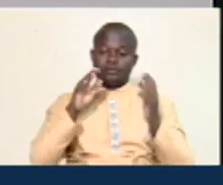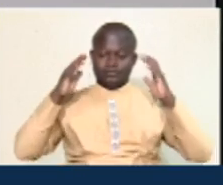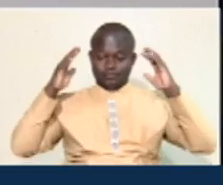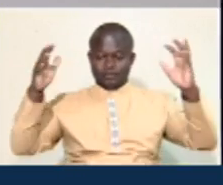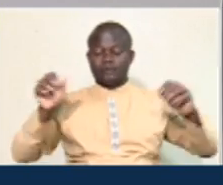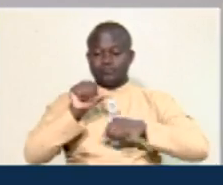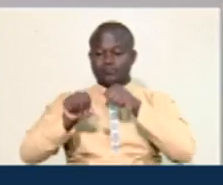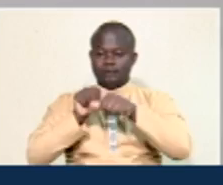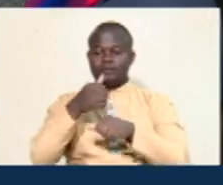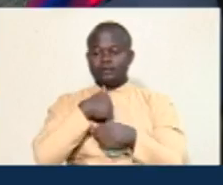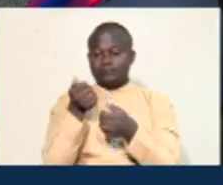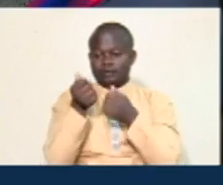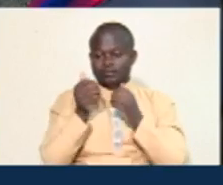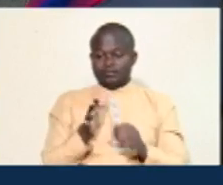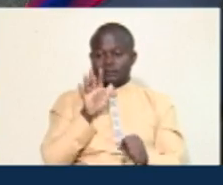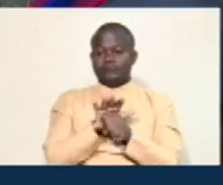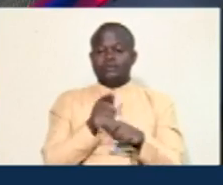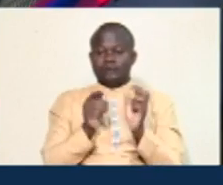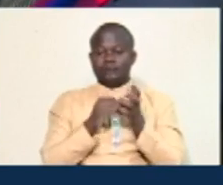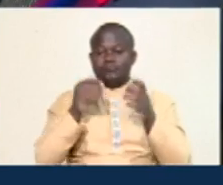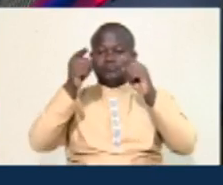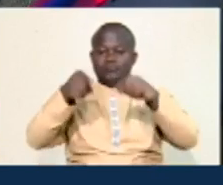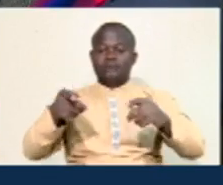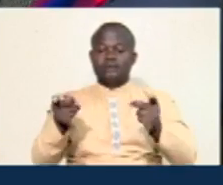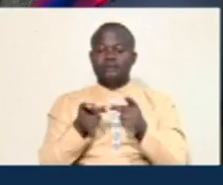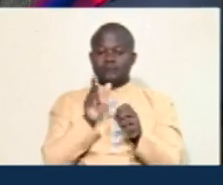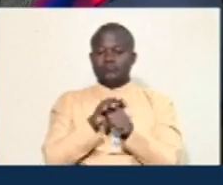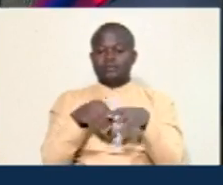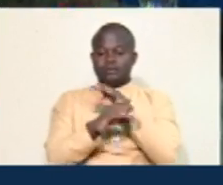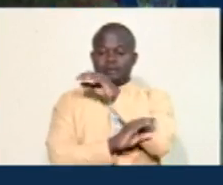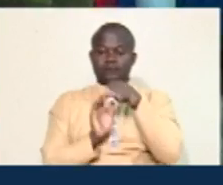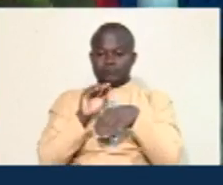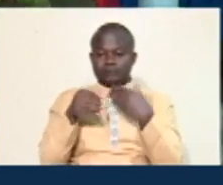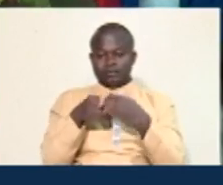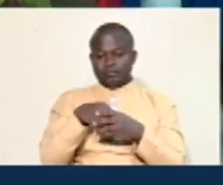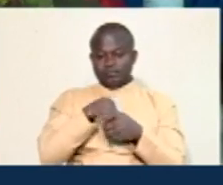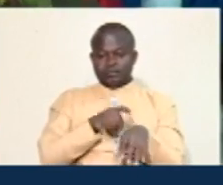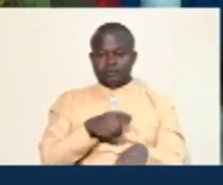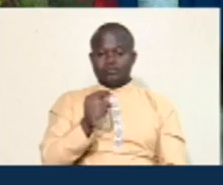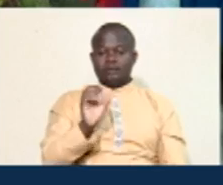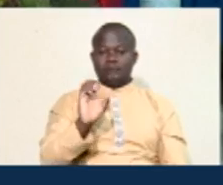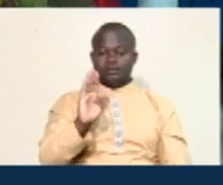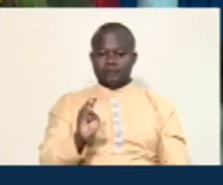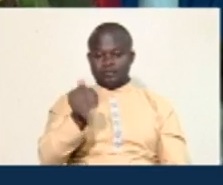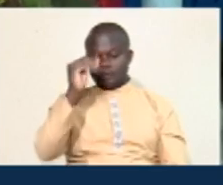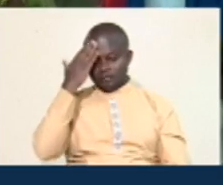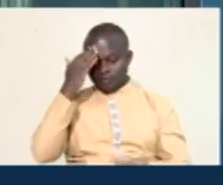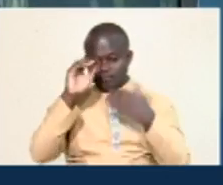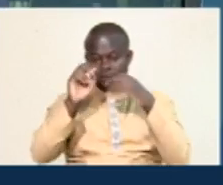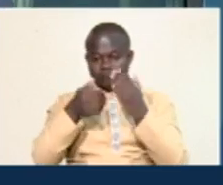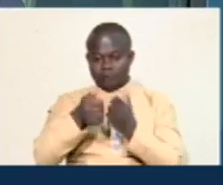ku bijyanye no kugira abakiriya benshi no kugera henshi mu gihugu hose, mu gihe KCB Bank Rwanda yarizwiho ko